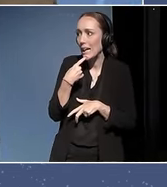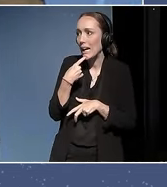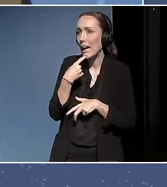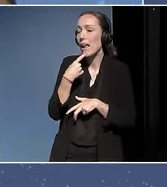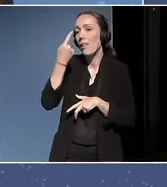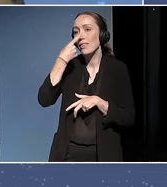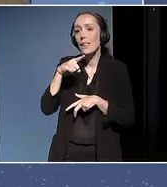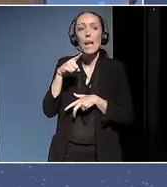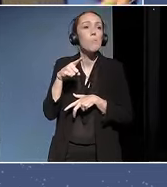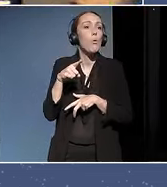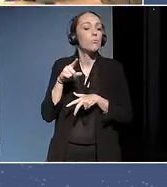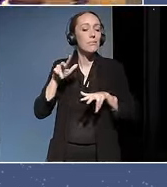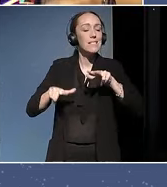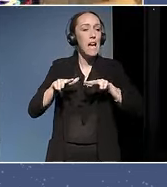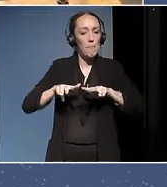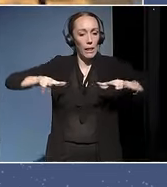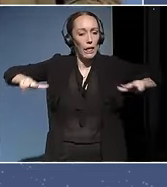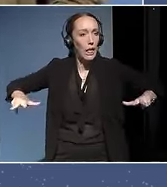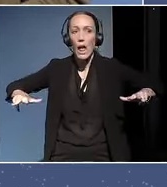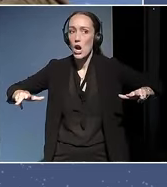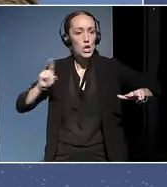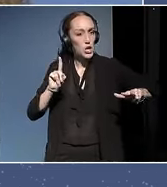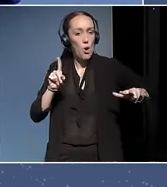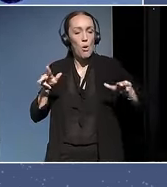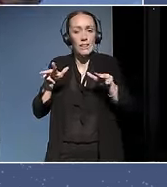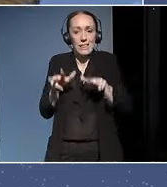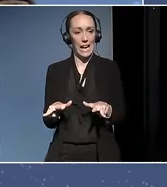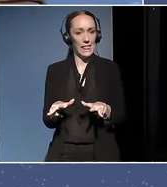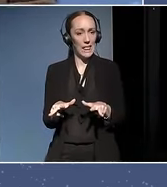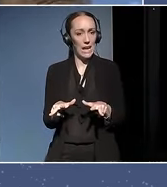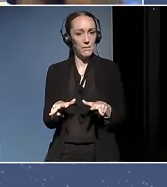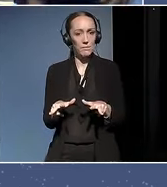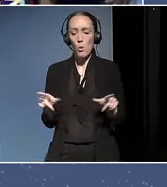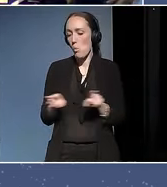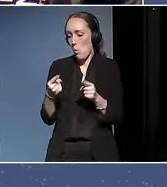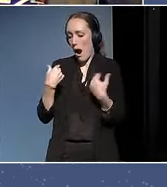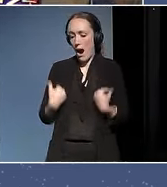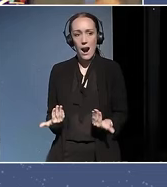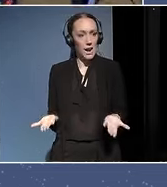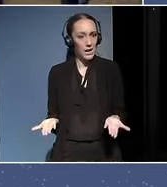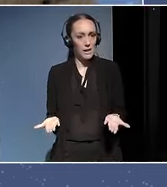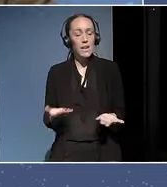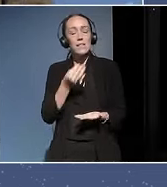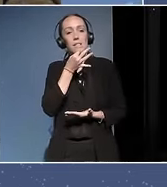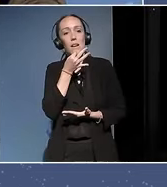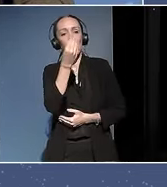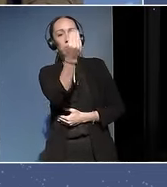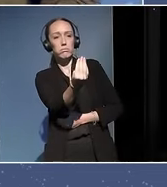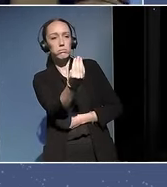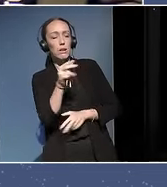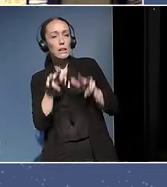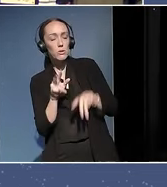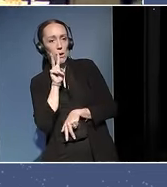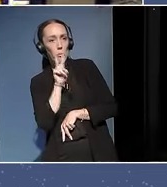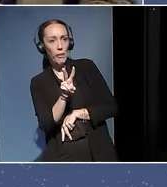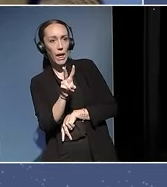come i coccodrilli di oggi o le tartarughe o le lucertole no dritte come le nostre cioè guardando un dinosauro dal davanti le vediamo dritte